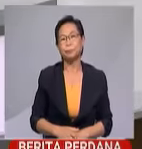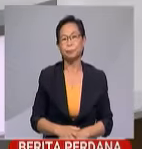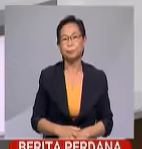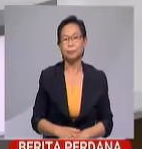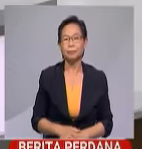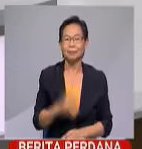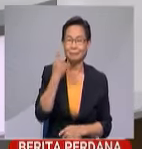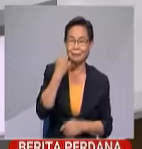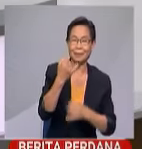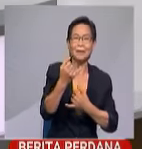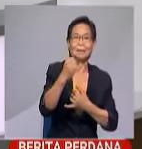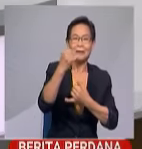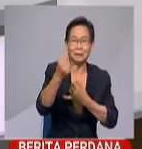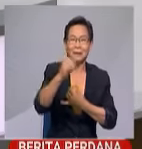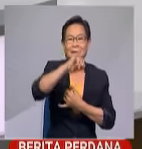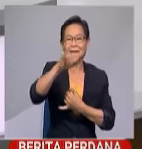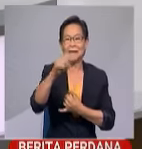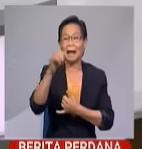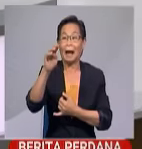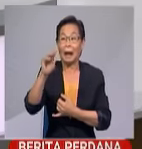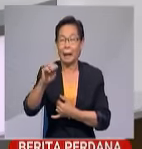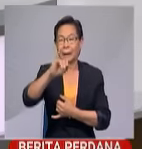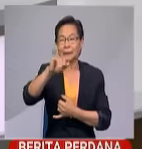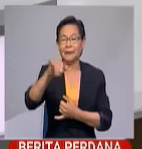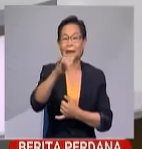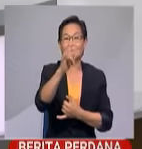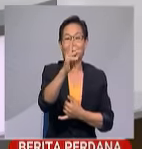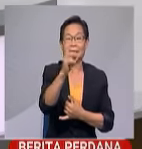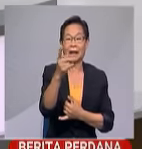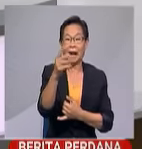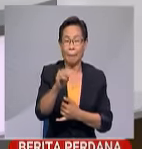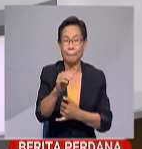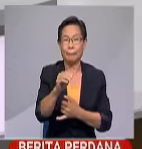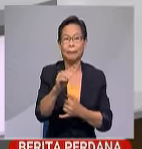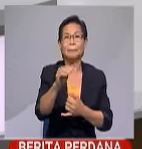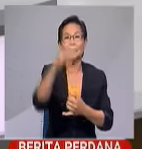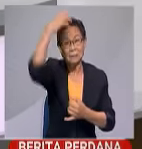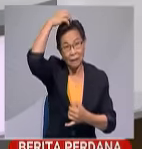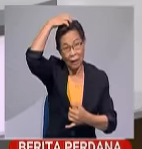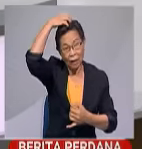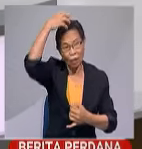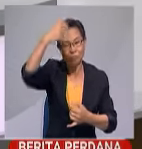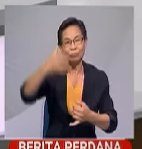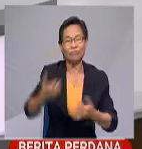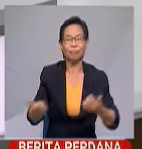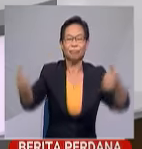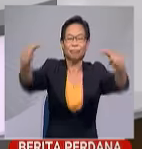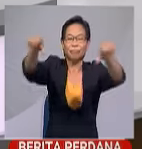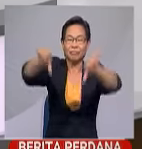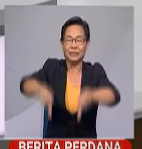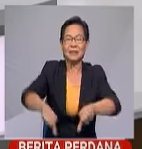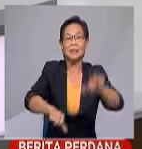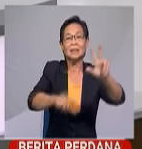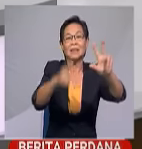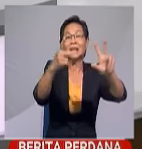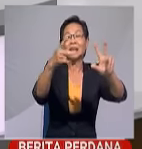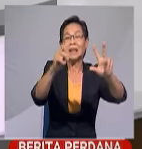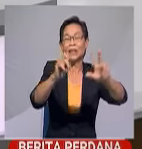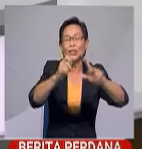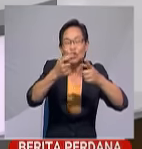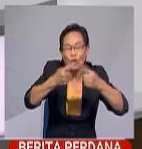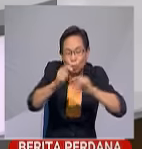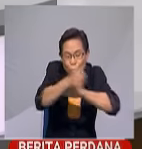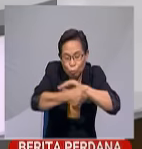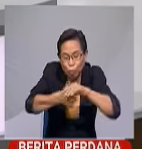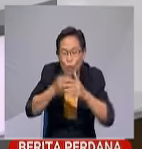Ya, sebentar itu, Jabatan Kastam Diraja Malaysia JKDM Zon Tengah Selangor berjaya mematahkan 3 kes cubaan menyeludup